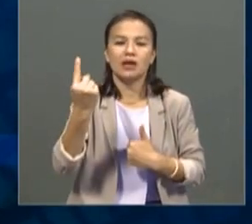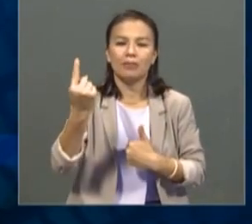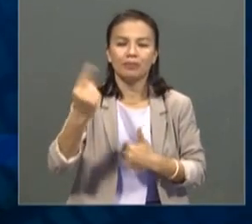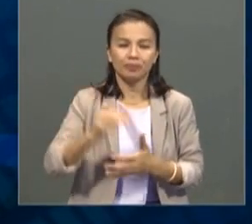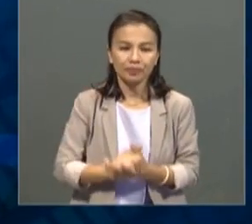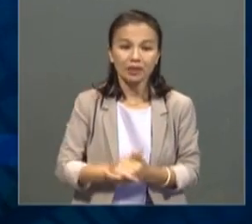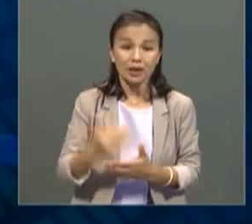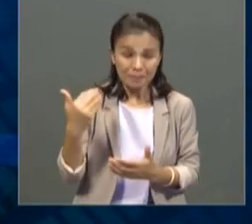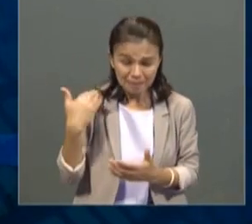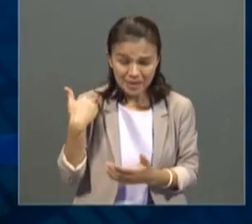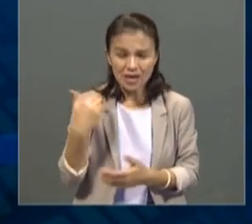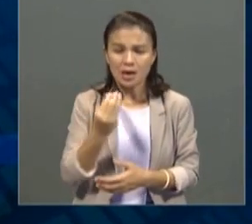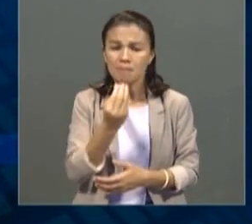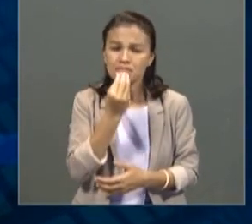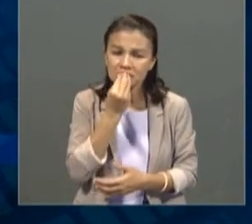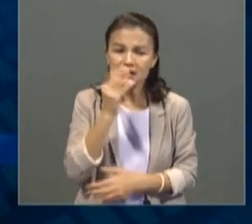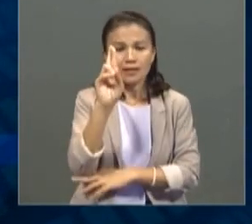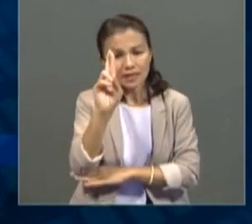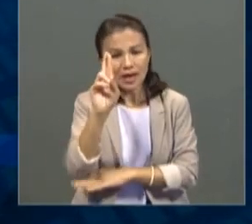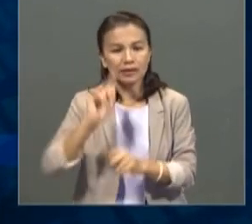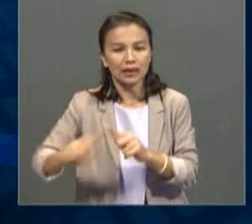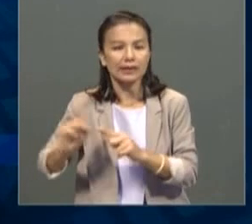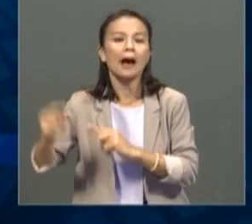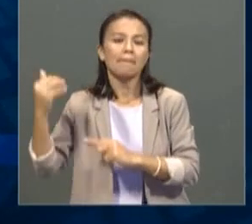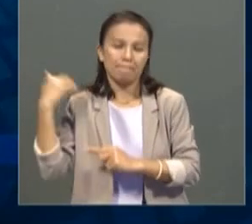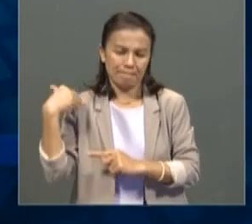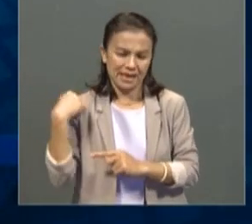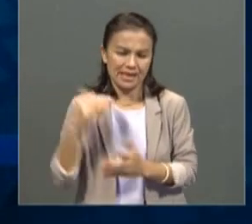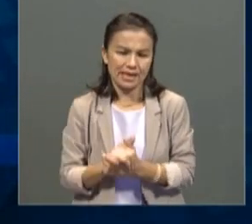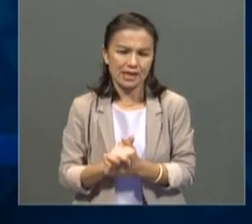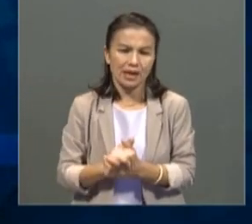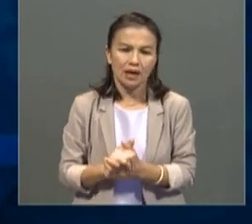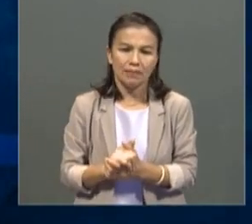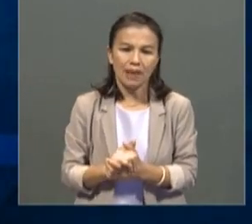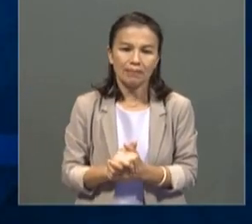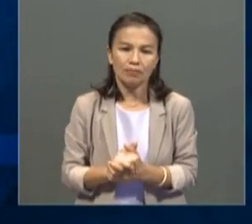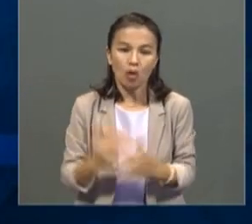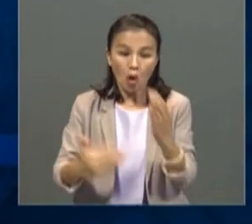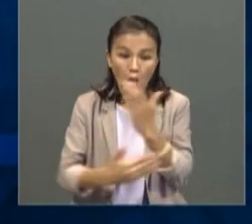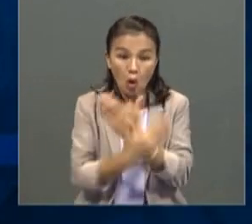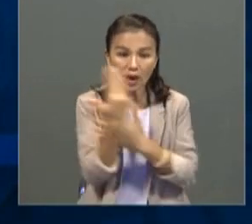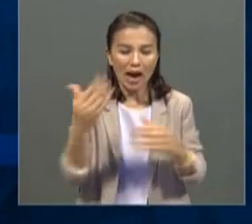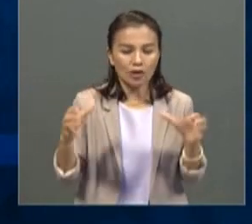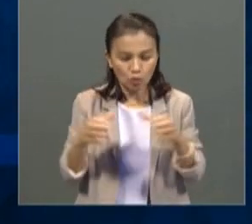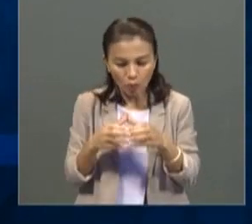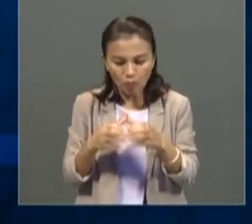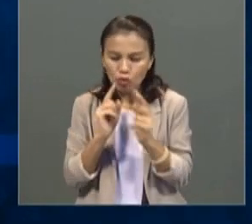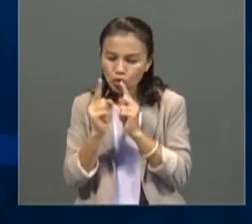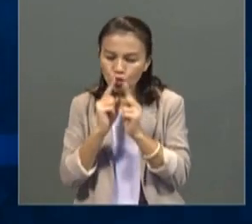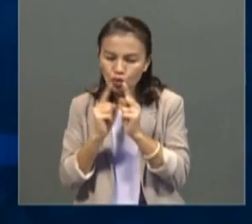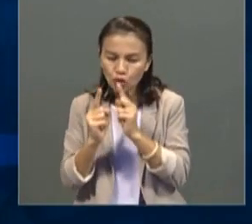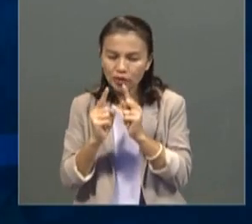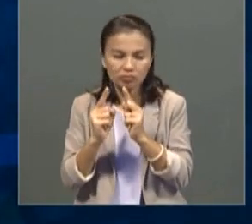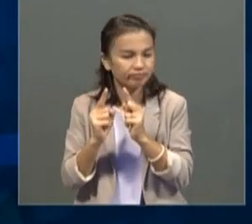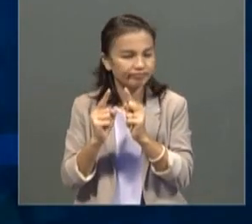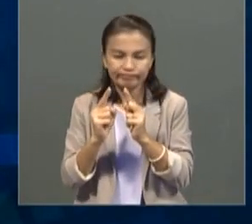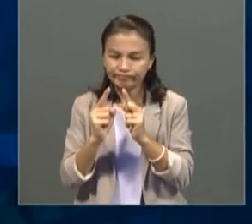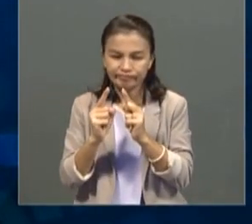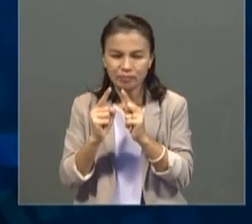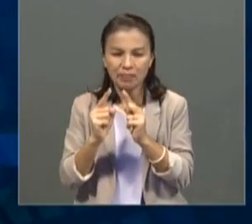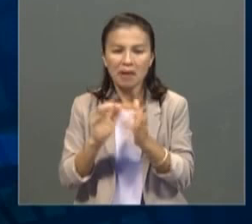တဲ့ပုံစံမျိုးဖြစ်သွားတယ်နေ့လေအချိန်မှာတို့ဒီအစားအသောက်တွေစီစဉ်ပေးမှာပေါ့